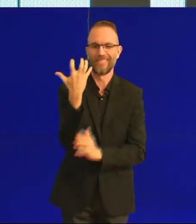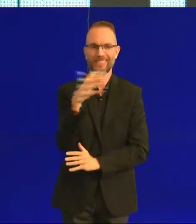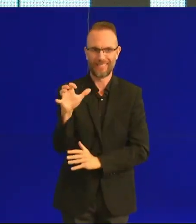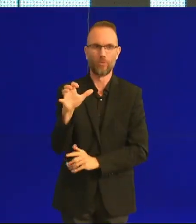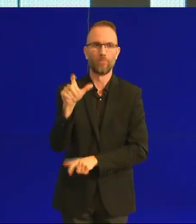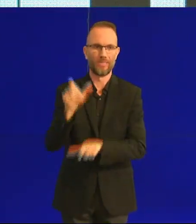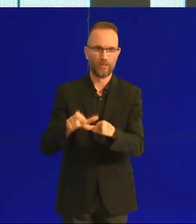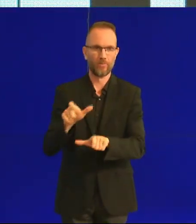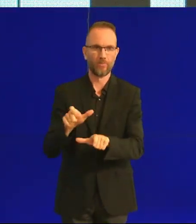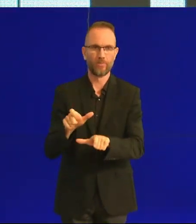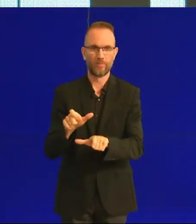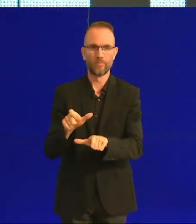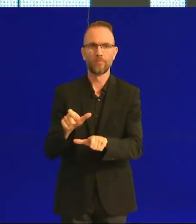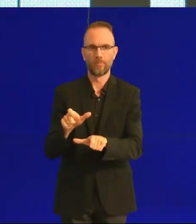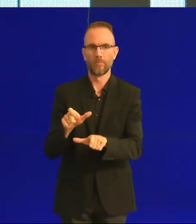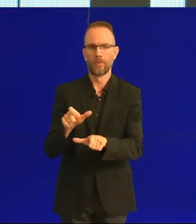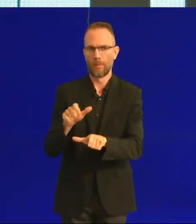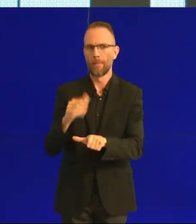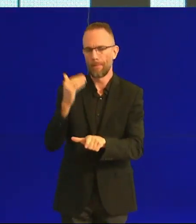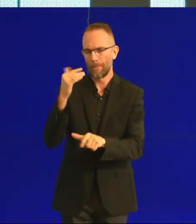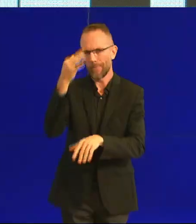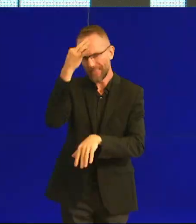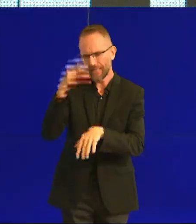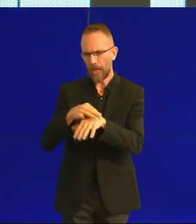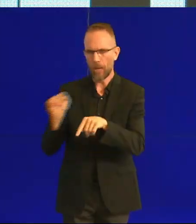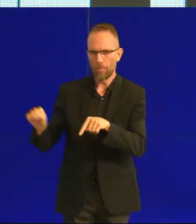été intégrés dans l'eure le rapport journalier